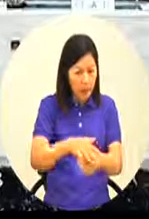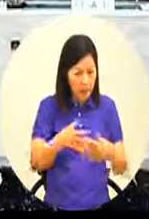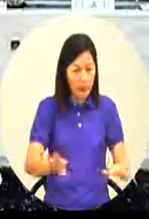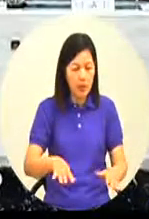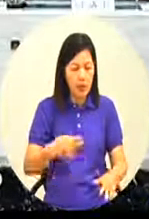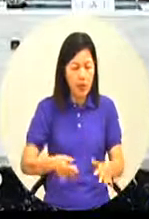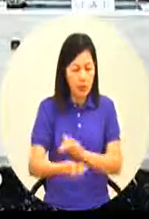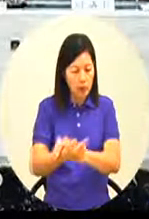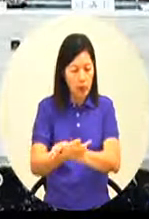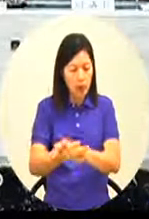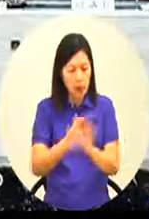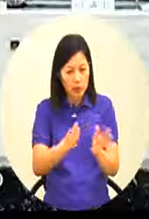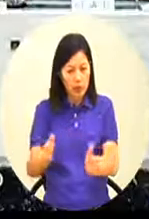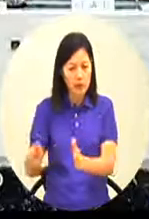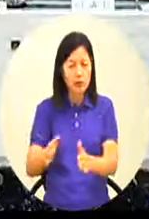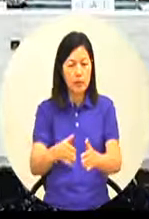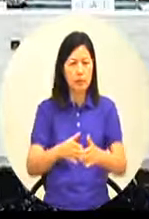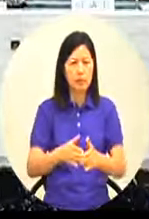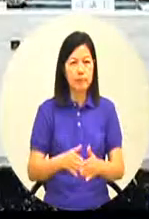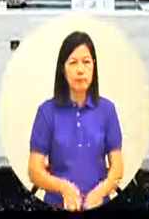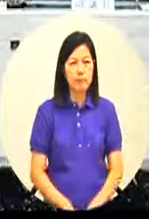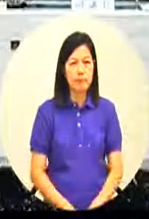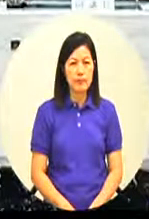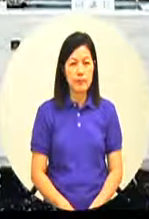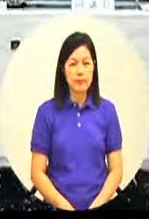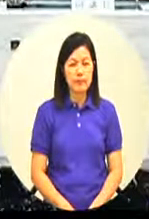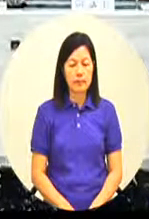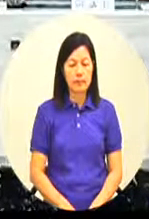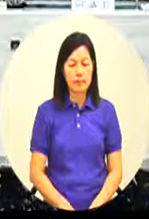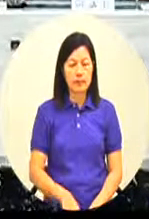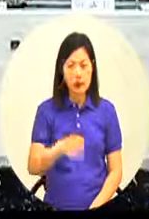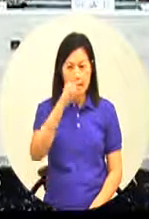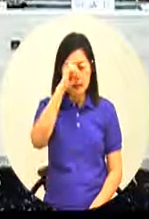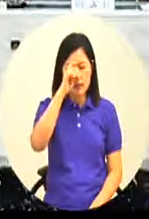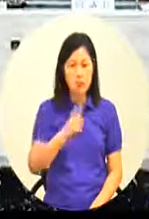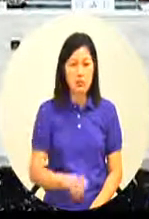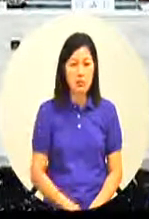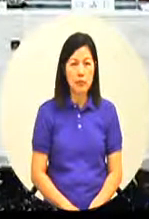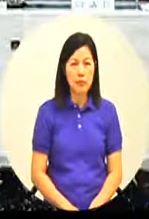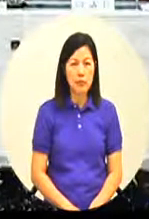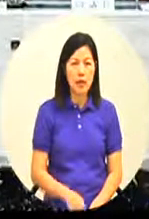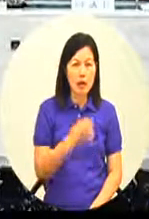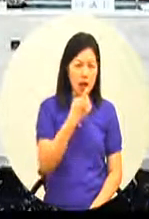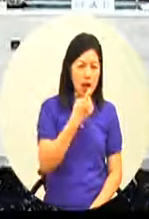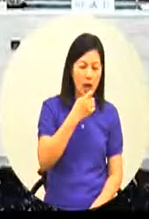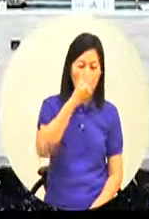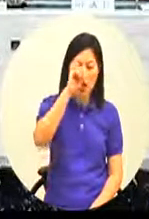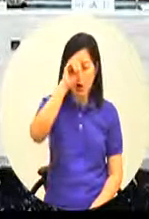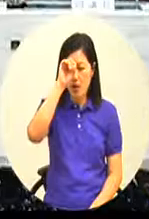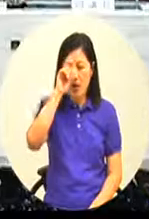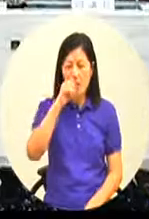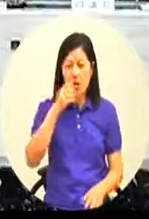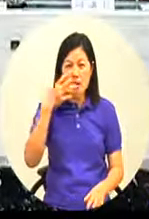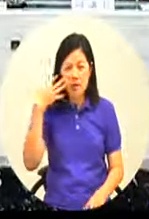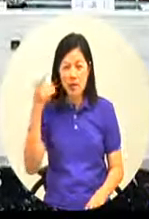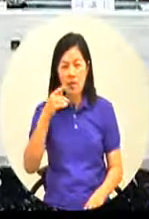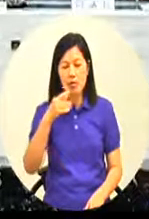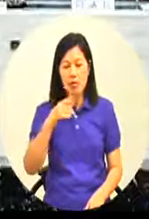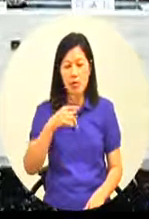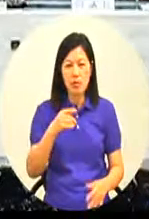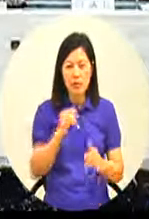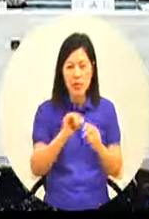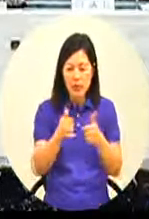的一个处理啦，也希望不要有蓝绿议员之分去做这